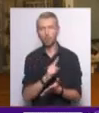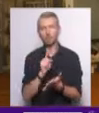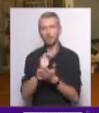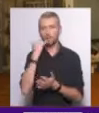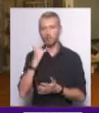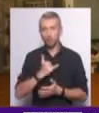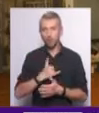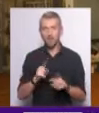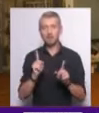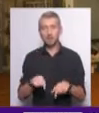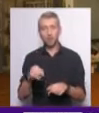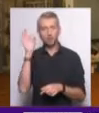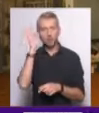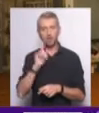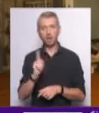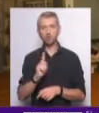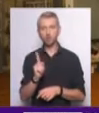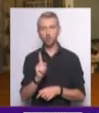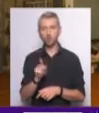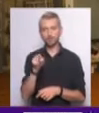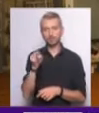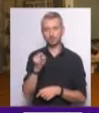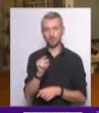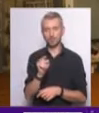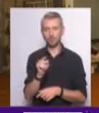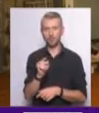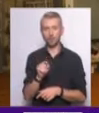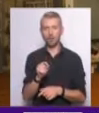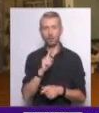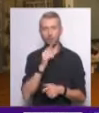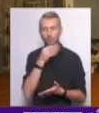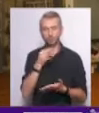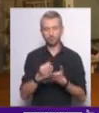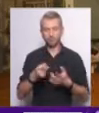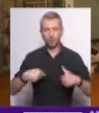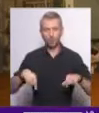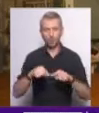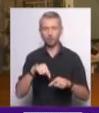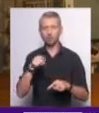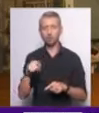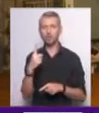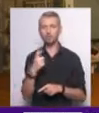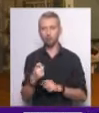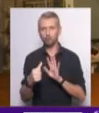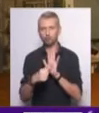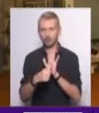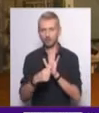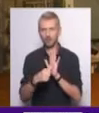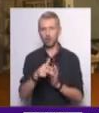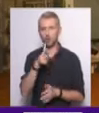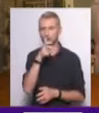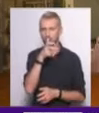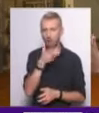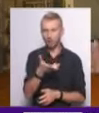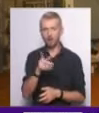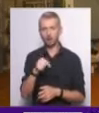І, звичайно, також нагадаю, що пан Володимир Назаренко опікується округом номер 106, це Шулявка, а також